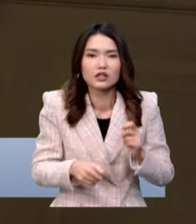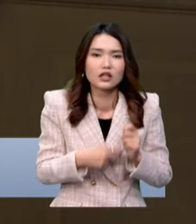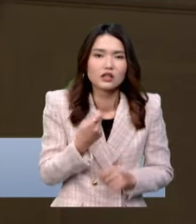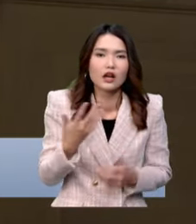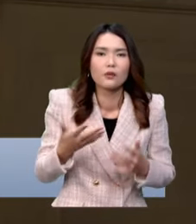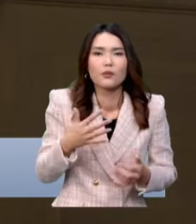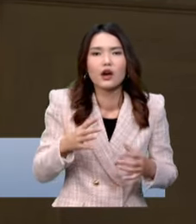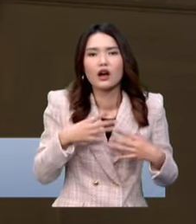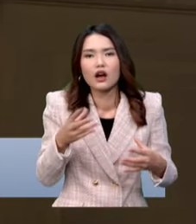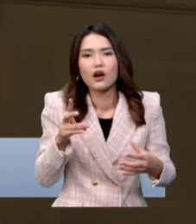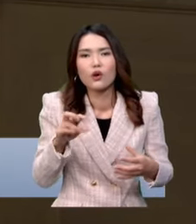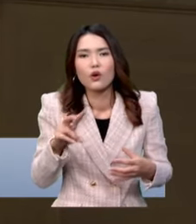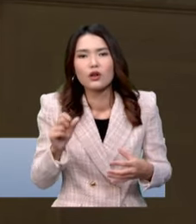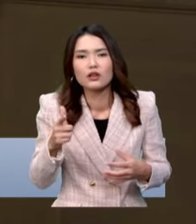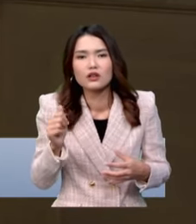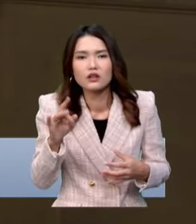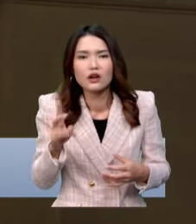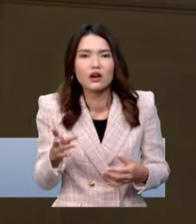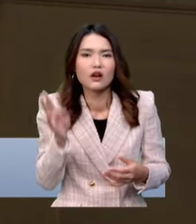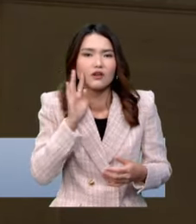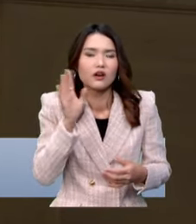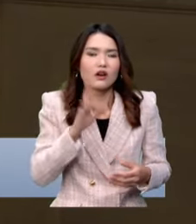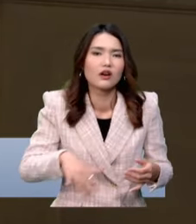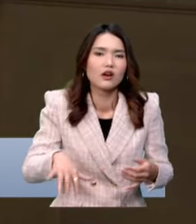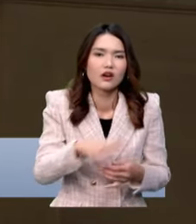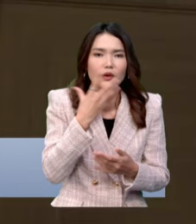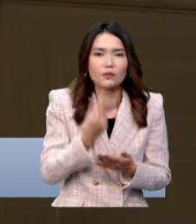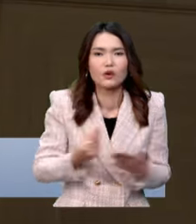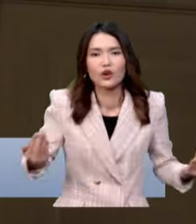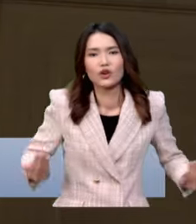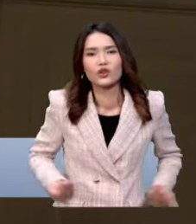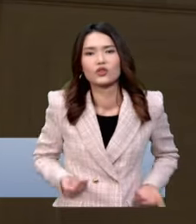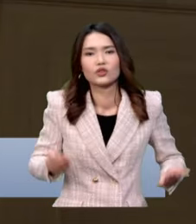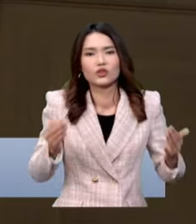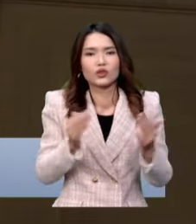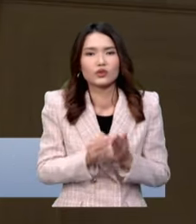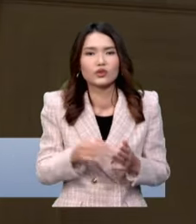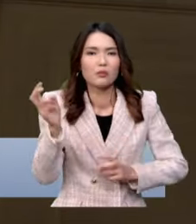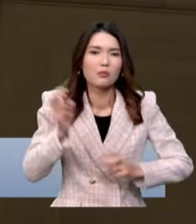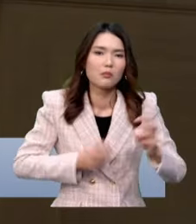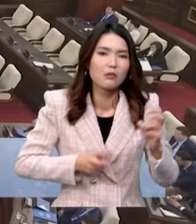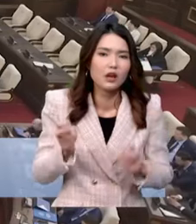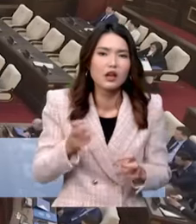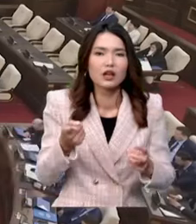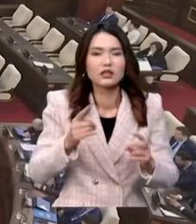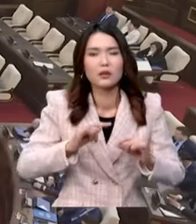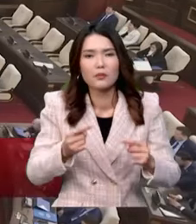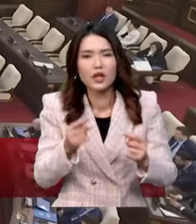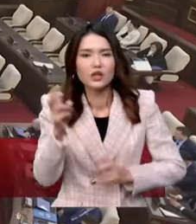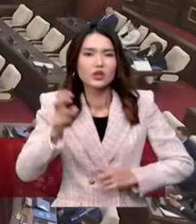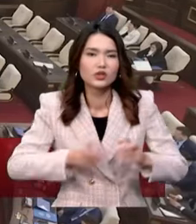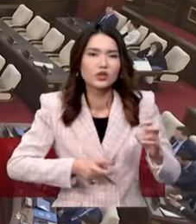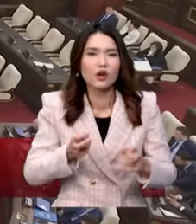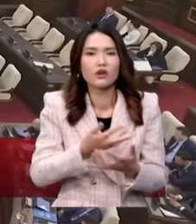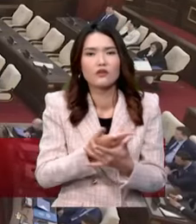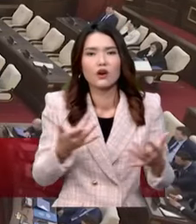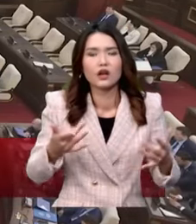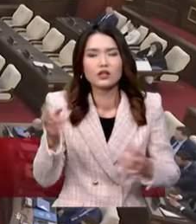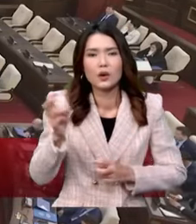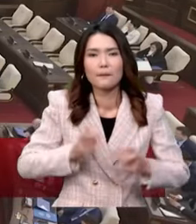олигархи возвели вдоль водоохранных полос свои жилые дома, там промышленные объекты, бетонные заводы,